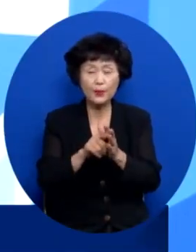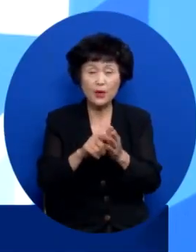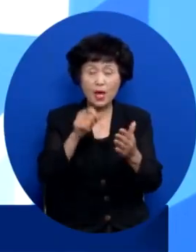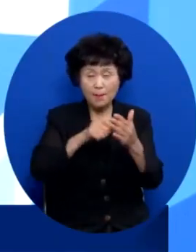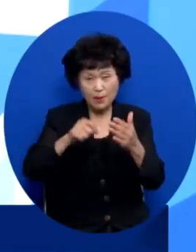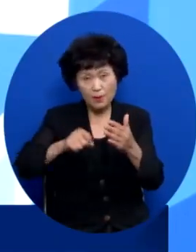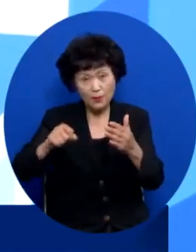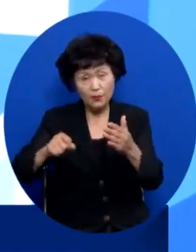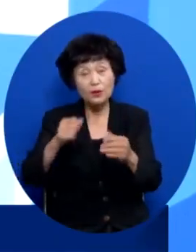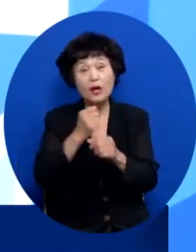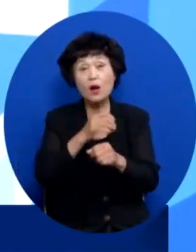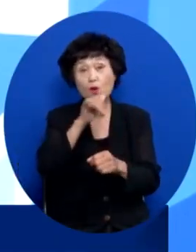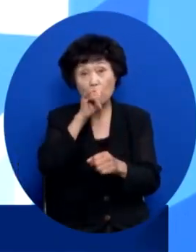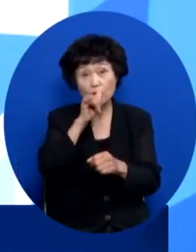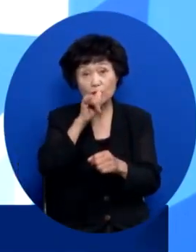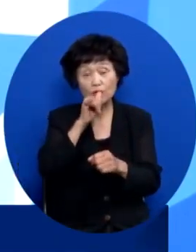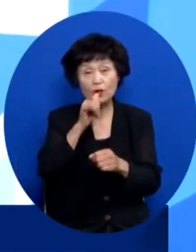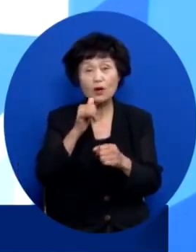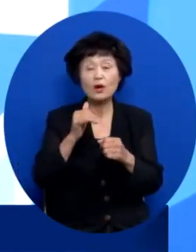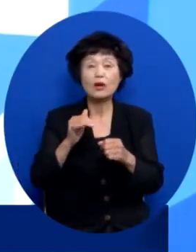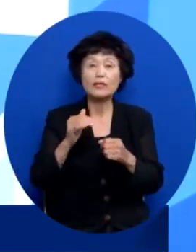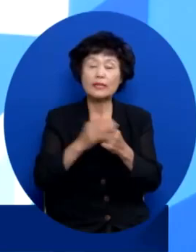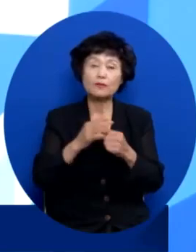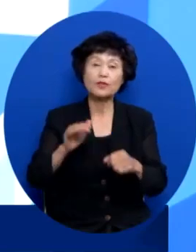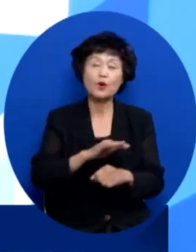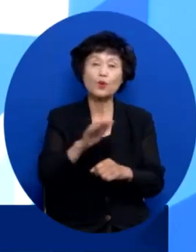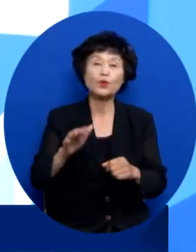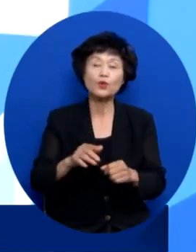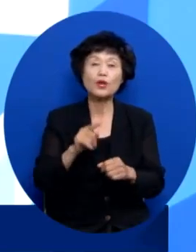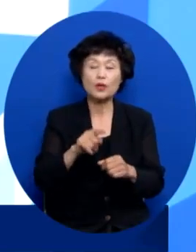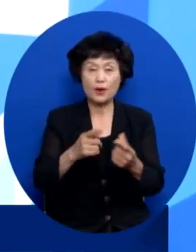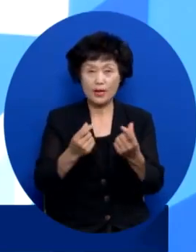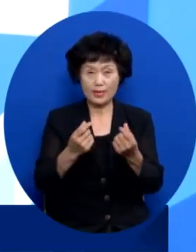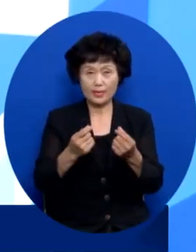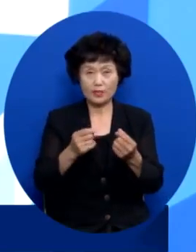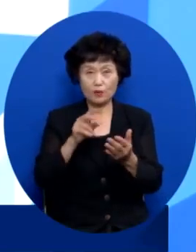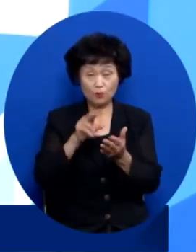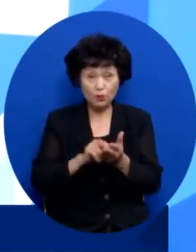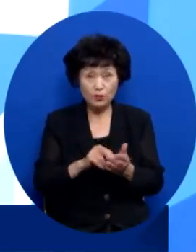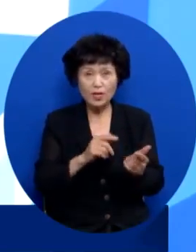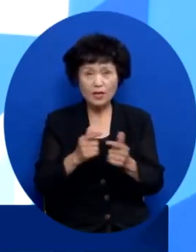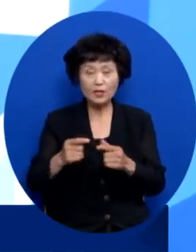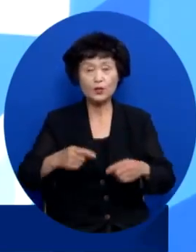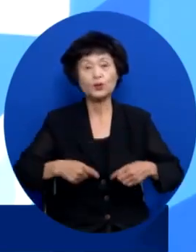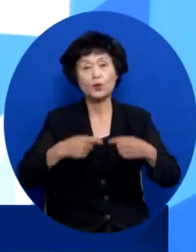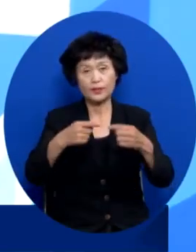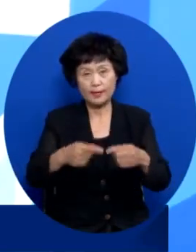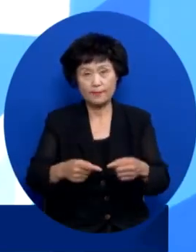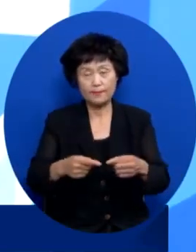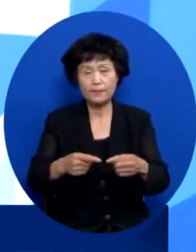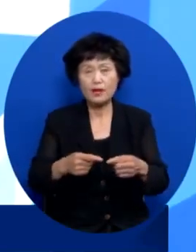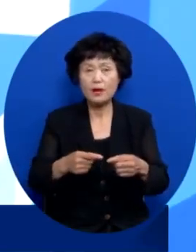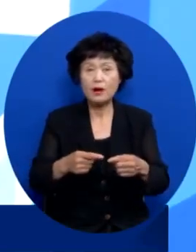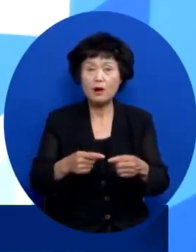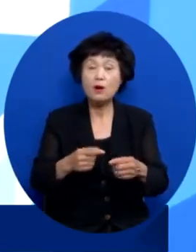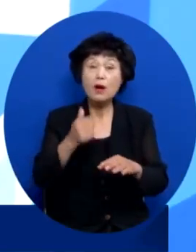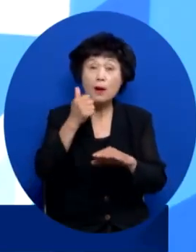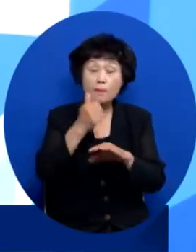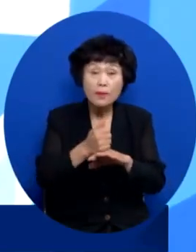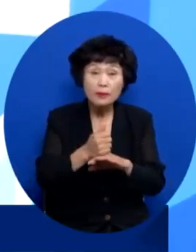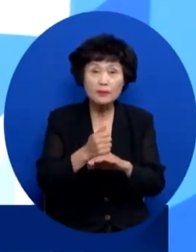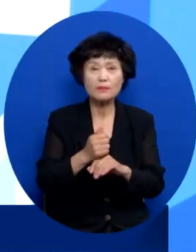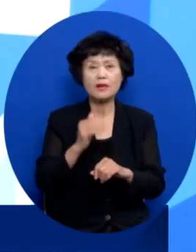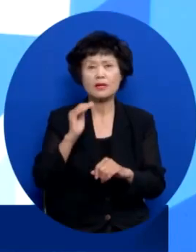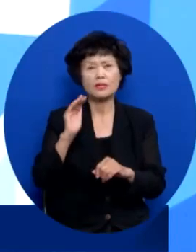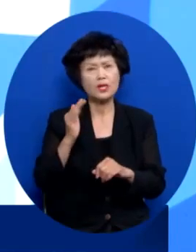서명 운동을 하고 있기 때문에 저희도 이 문제를 전적으로 동참을 해서 어쩌면 마지막이 될